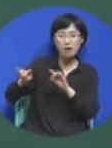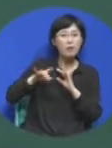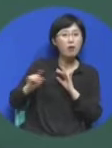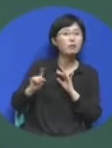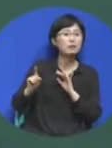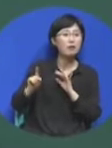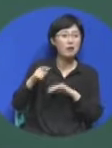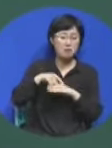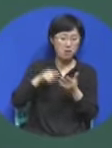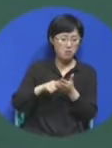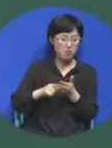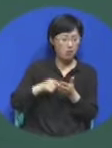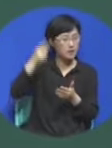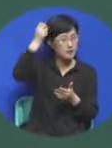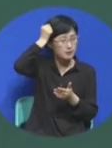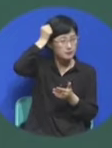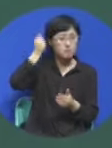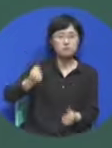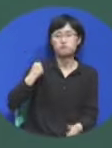아주 자극을 주기도 합니다.